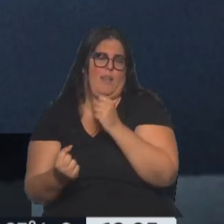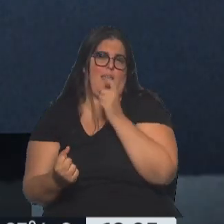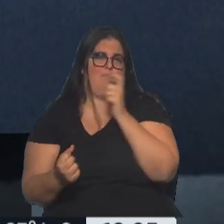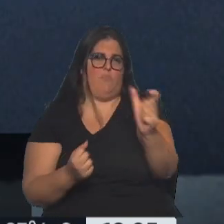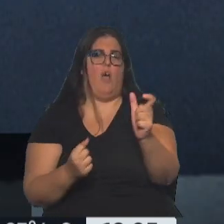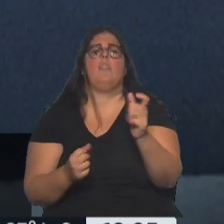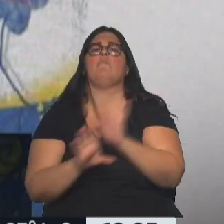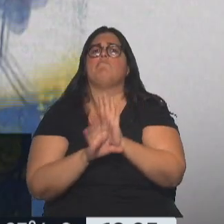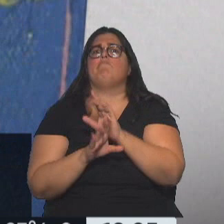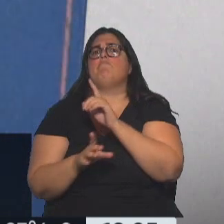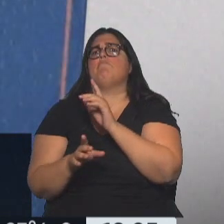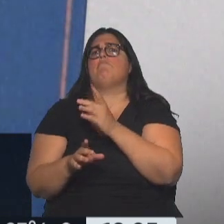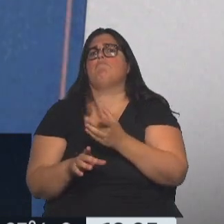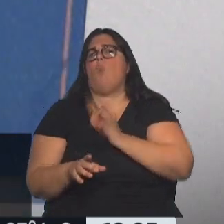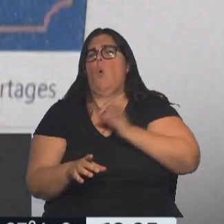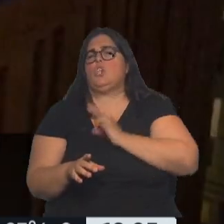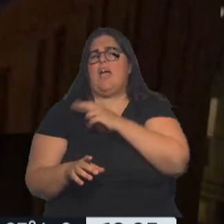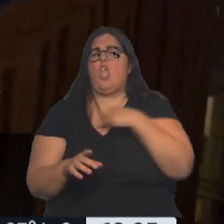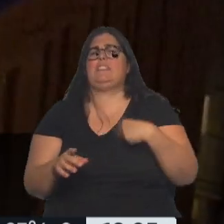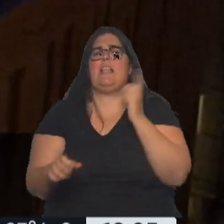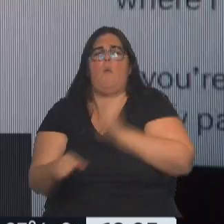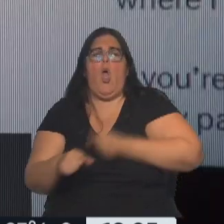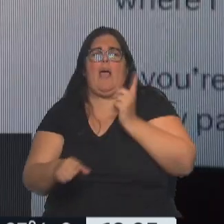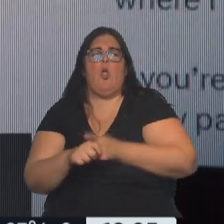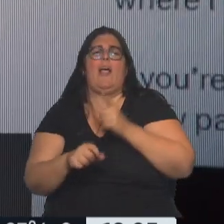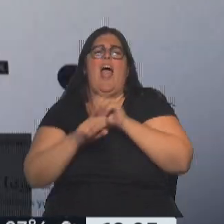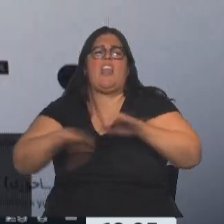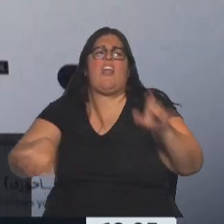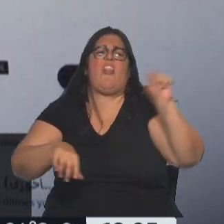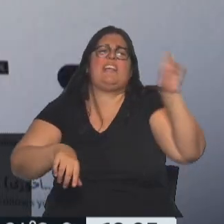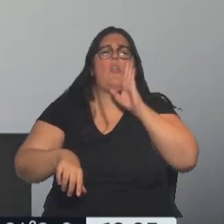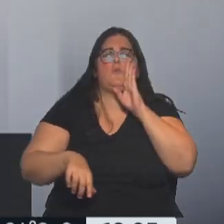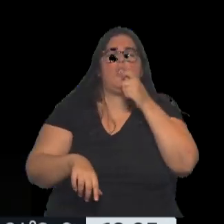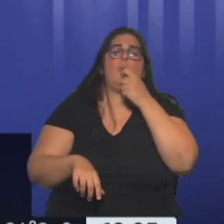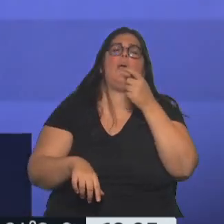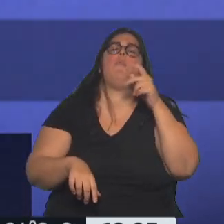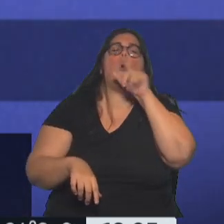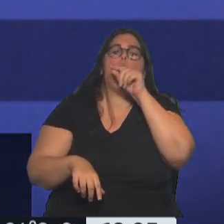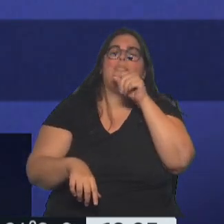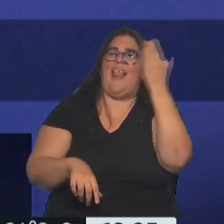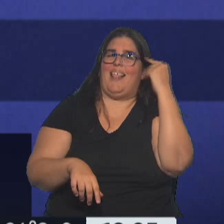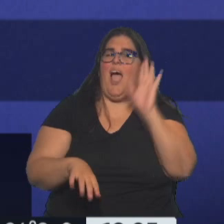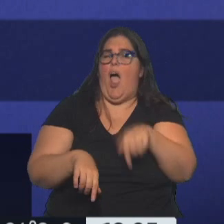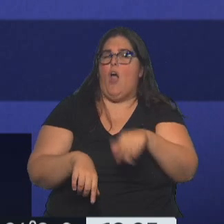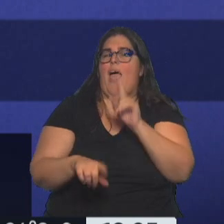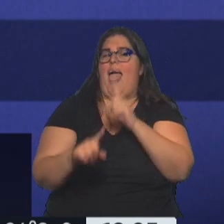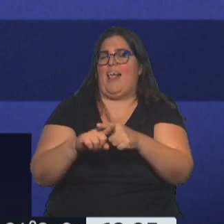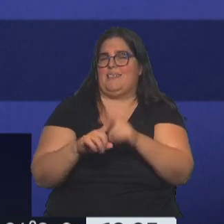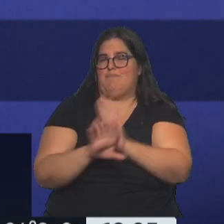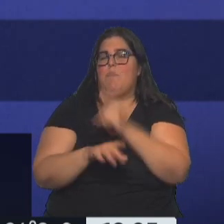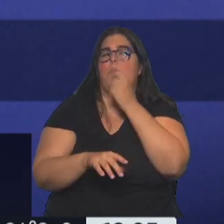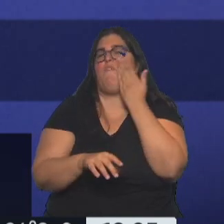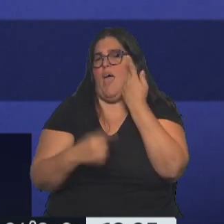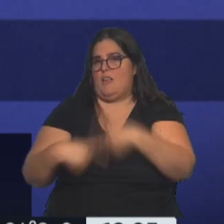en su territorio redes sociales como Facebook y X, antes conocida como Twitter. 美方对 TikTok 事件的处